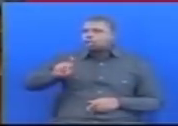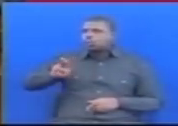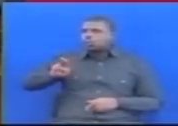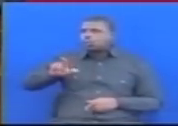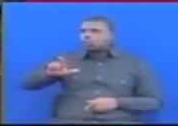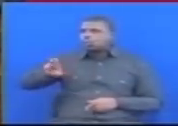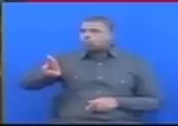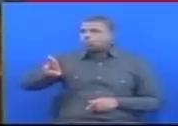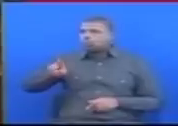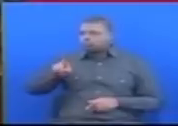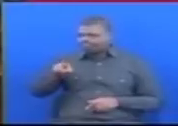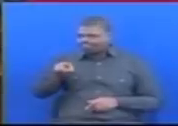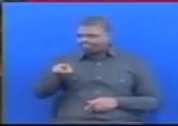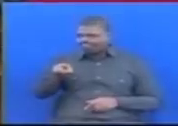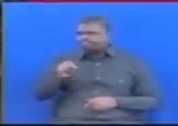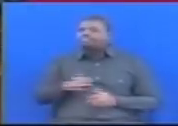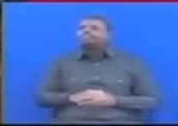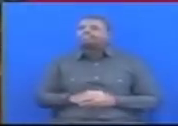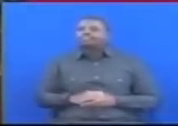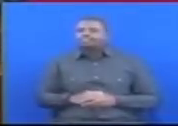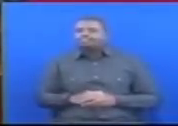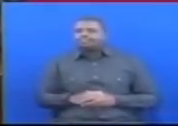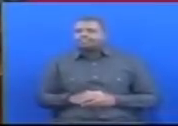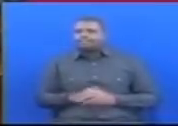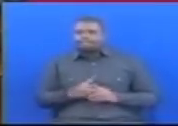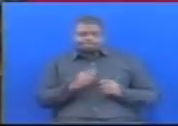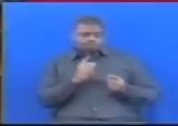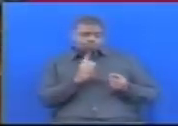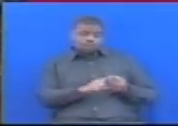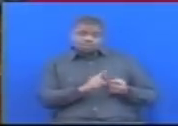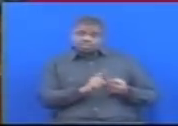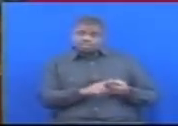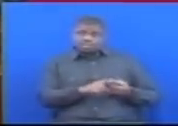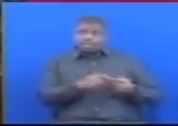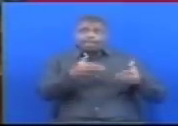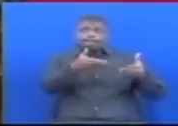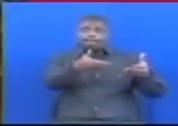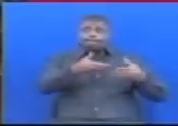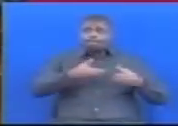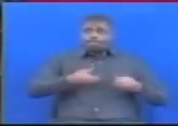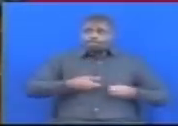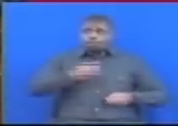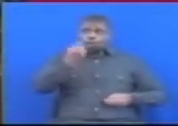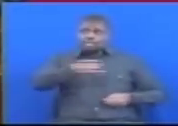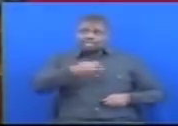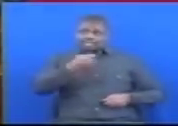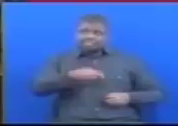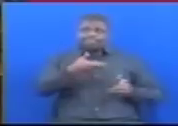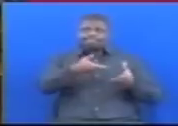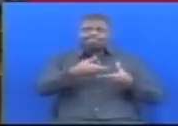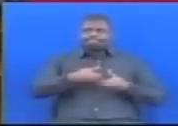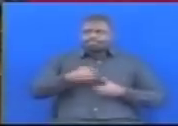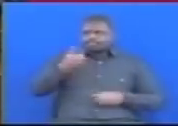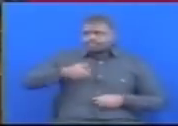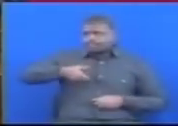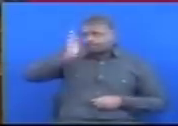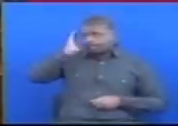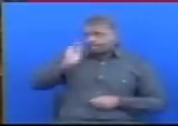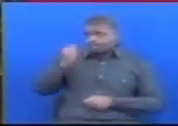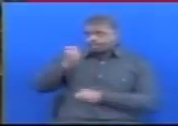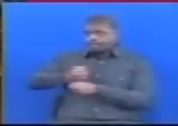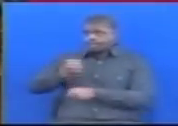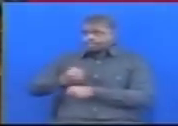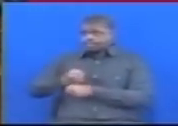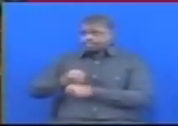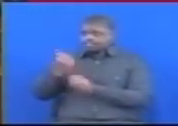ifuatavyo. Kwanza kabisa tunachukua pongezi kama serikali kutokana na kazi ambayo inaendelea nchi